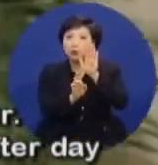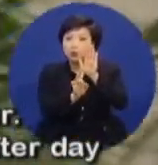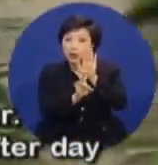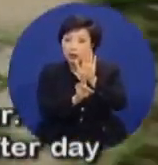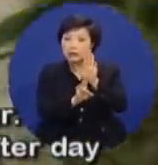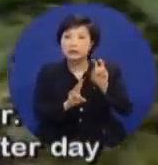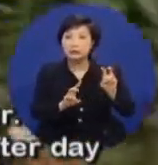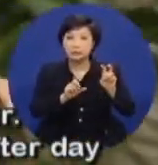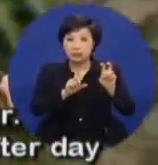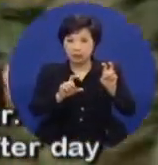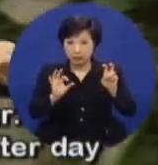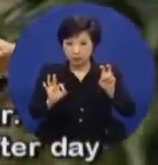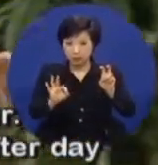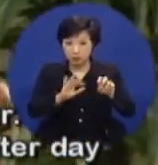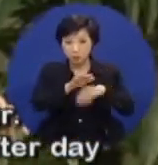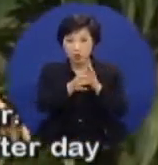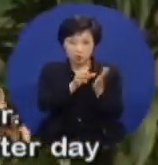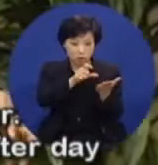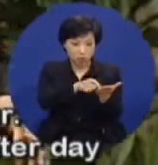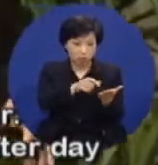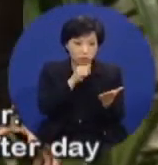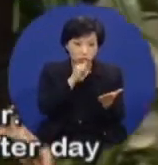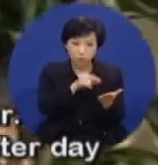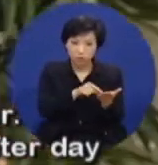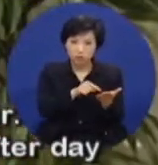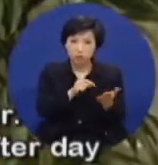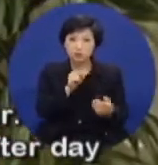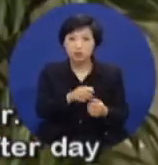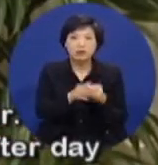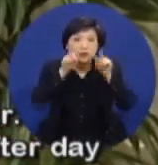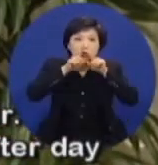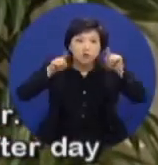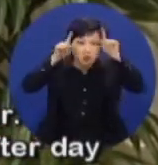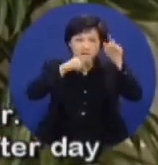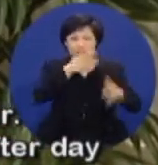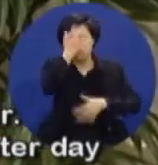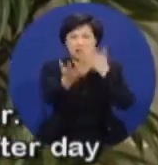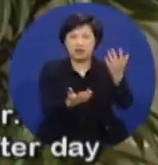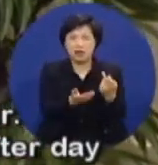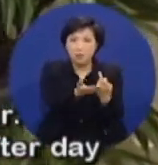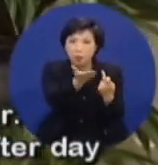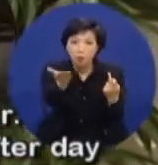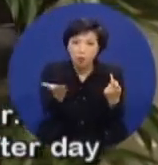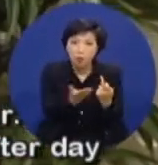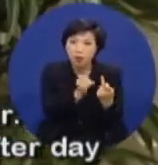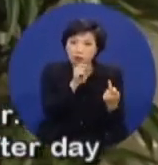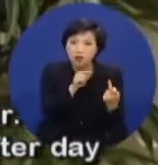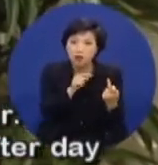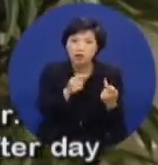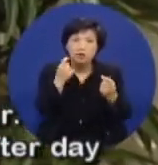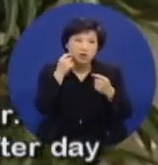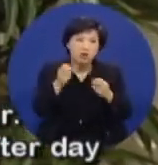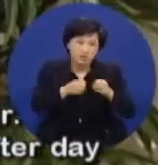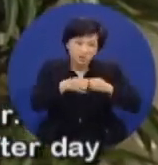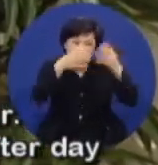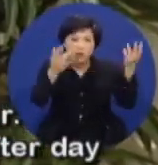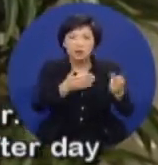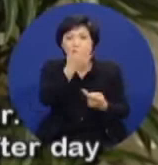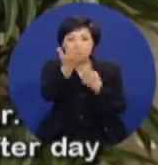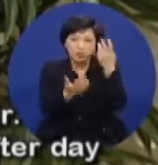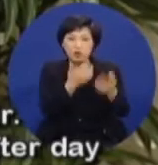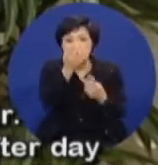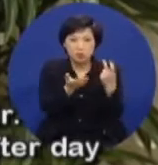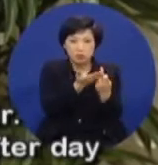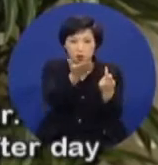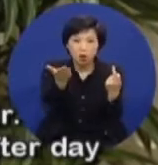보니까 거기는 타는 풀무 시 있는데 누 왕 불모 신데 오늘은